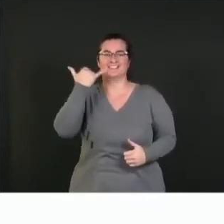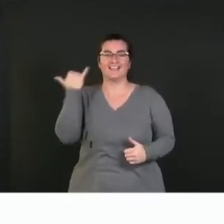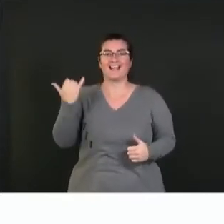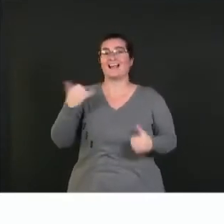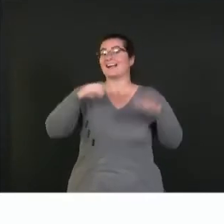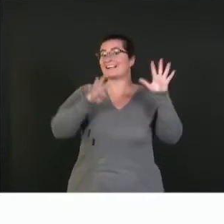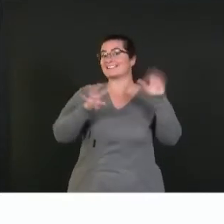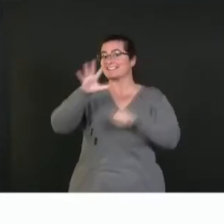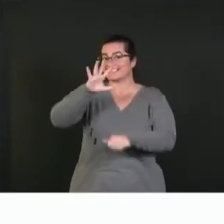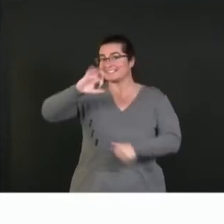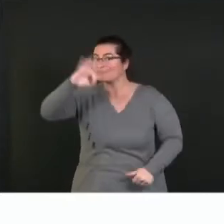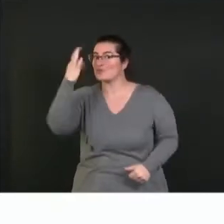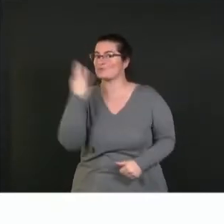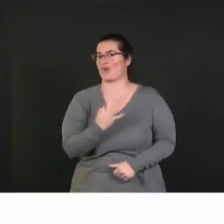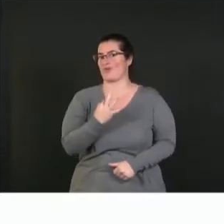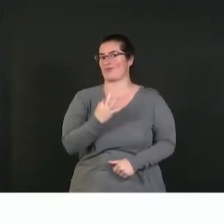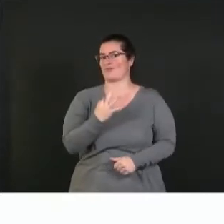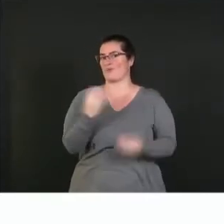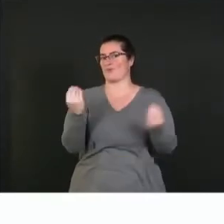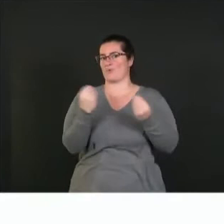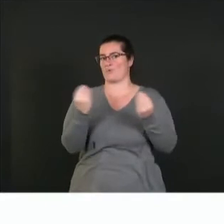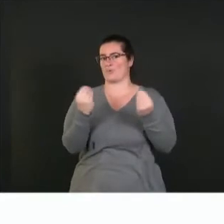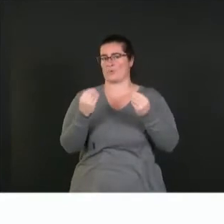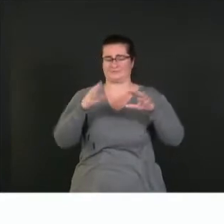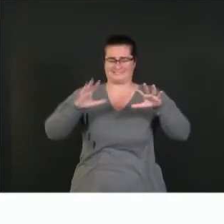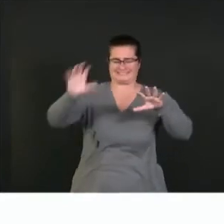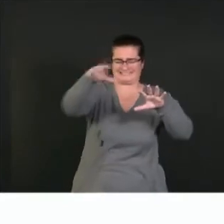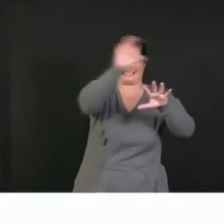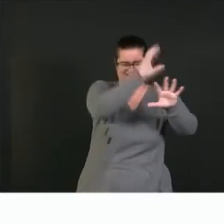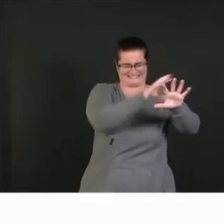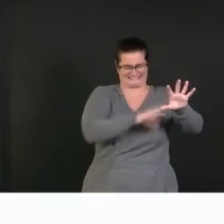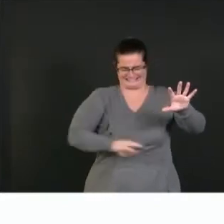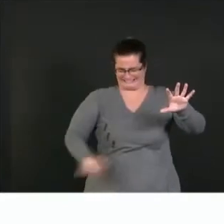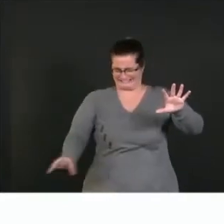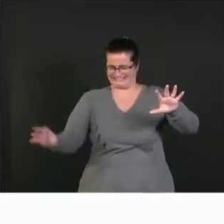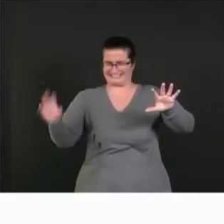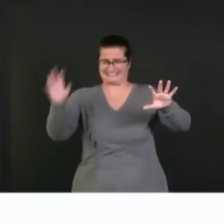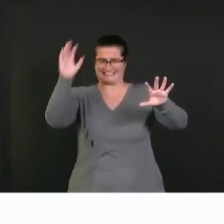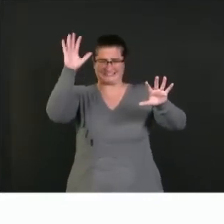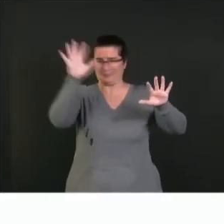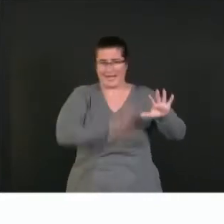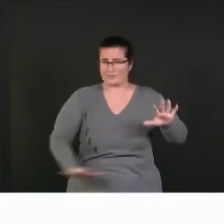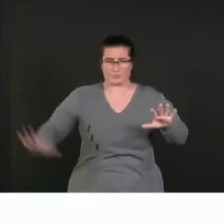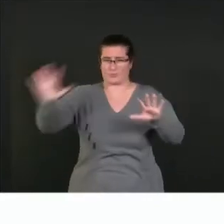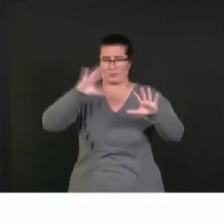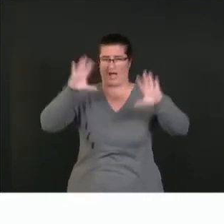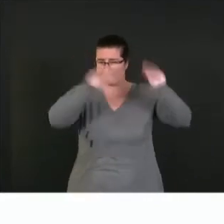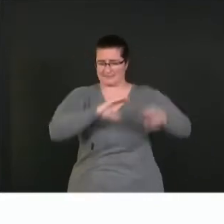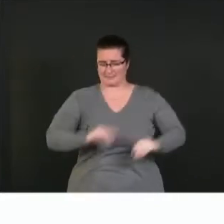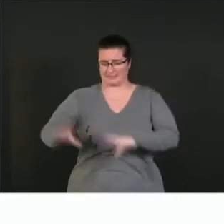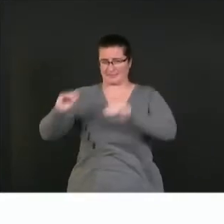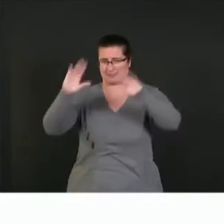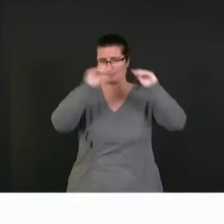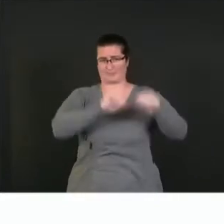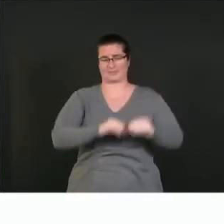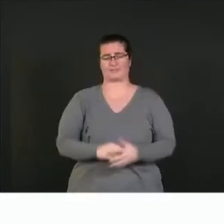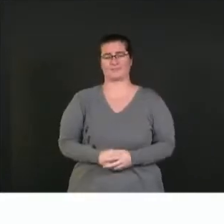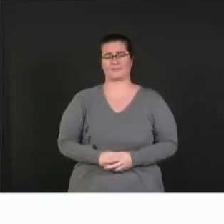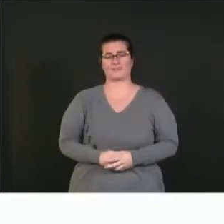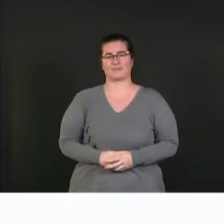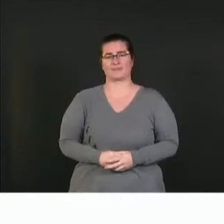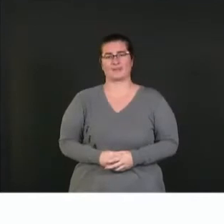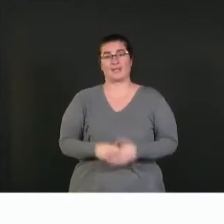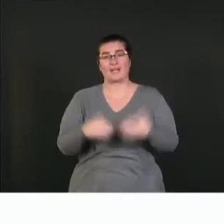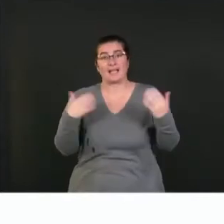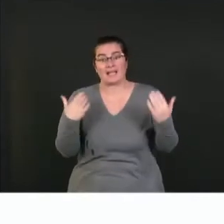de 95% du territoire français. Cette population-là, elle a un rapport à son territoire qui est